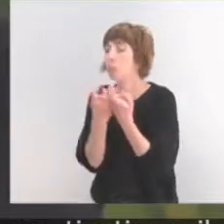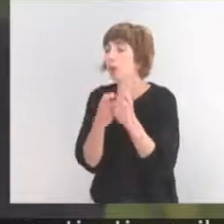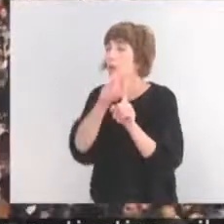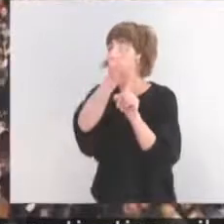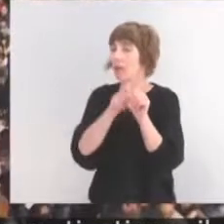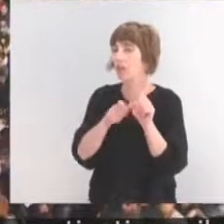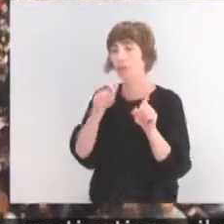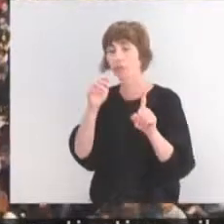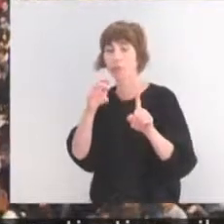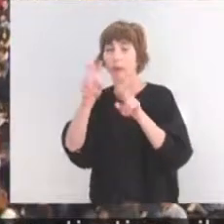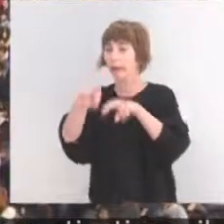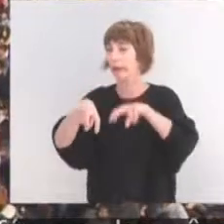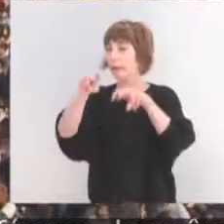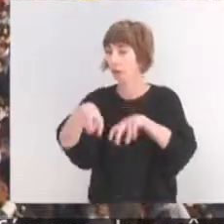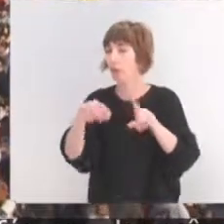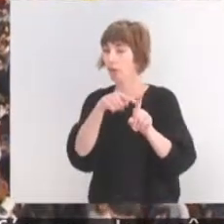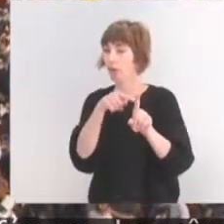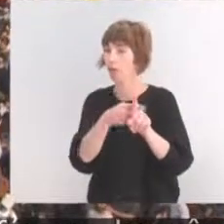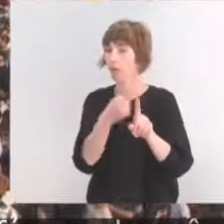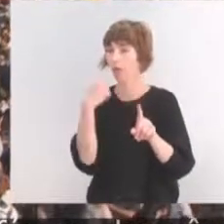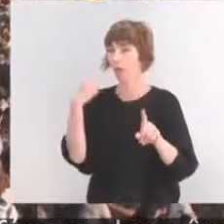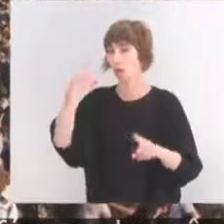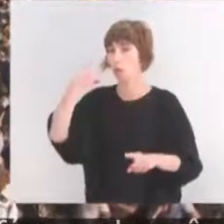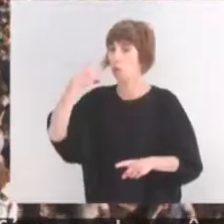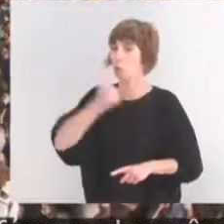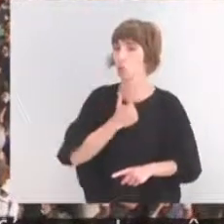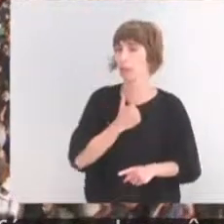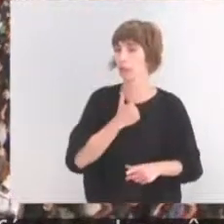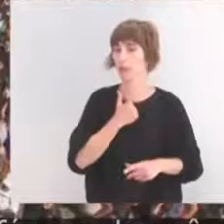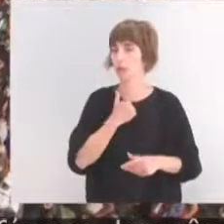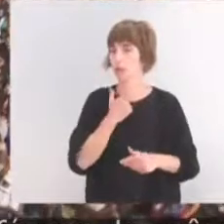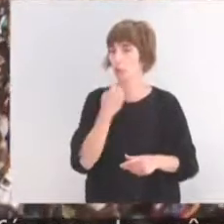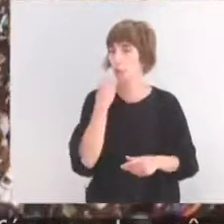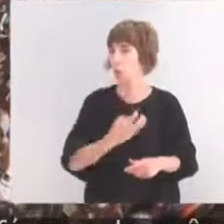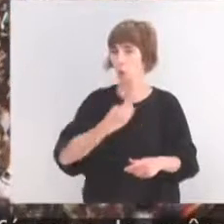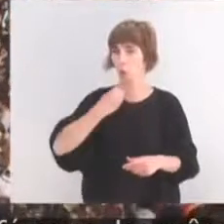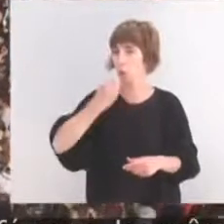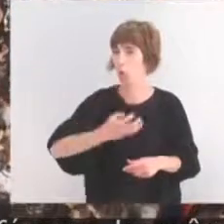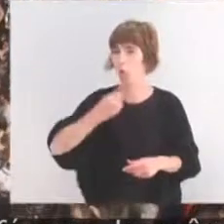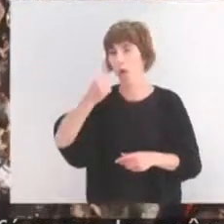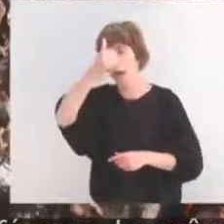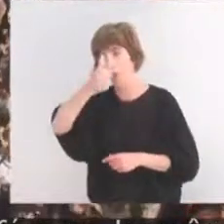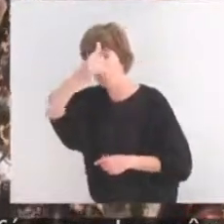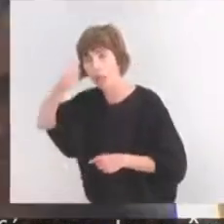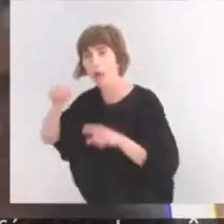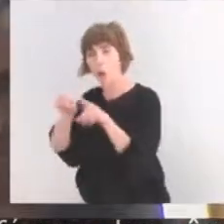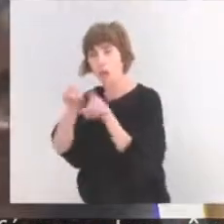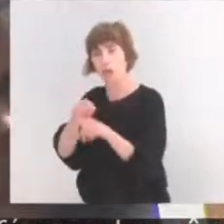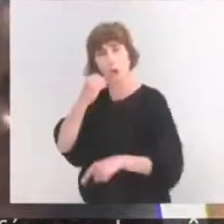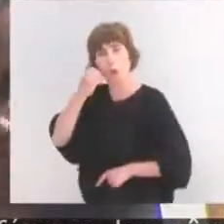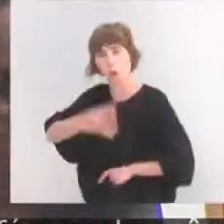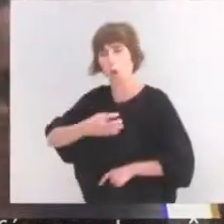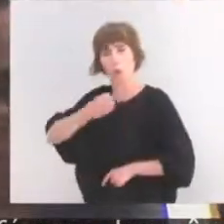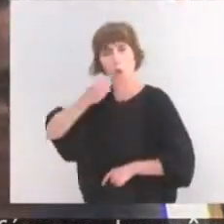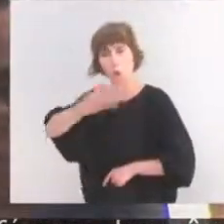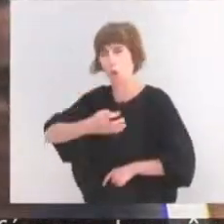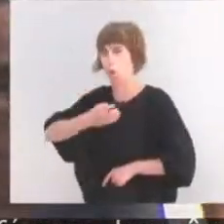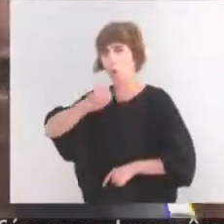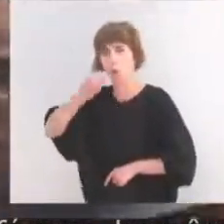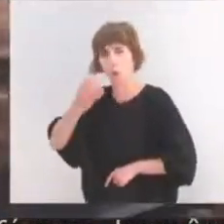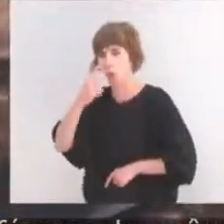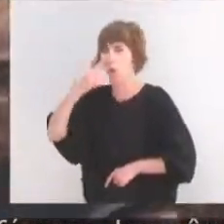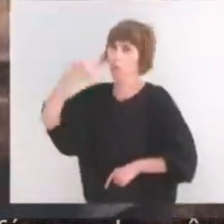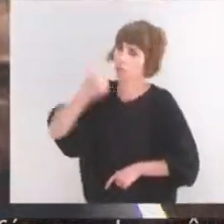les 2 jours, de ces infirmiers, de ces infirmières qui, dans un désespoir total, décident de mettre un terme à leur